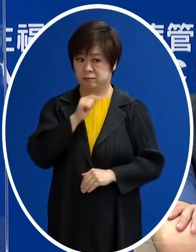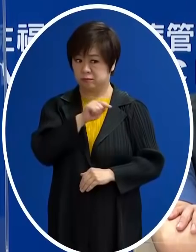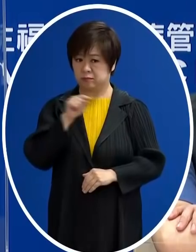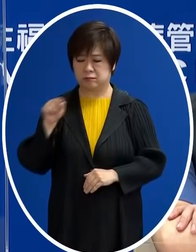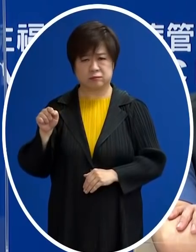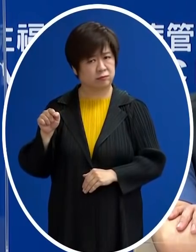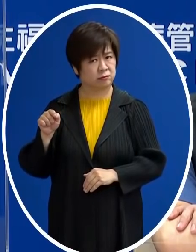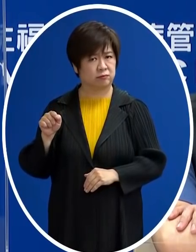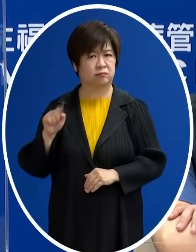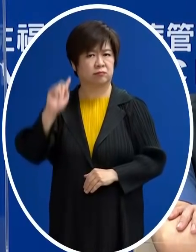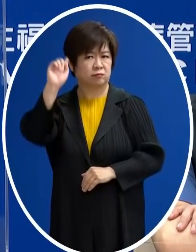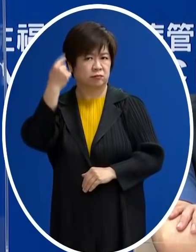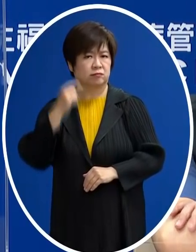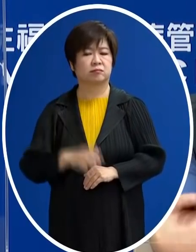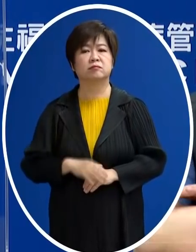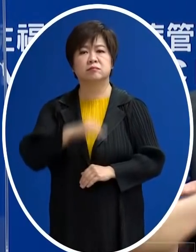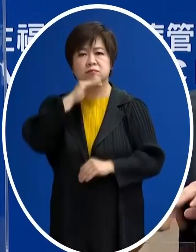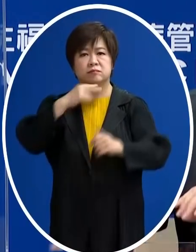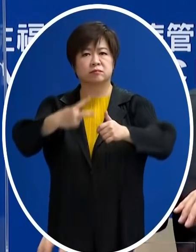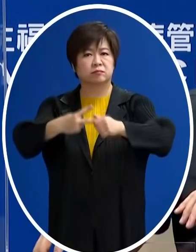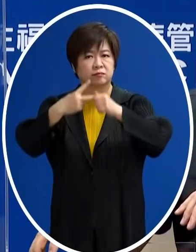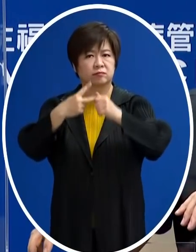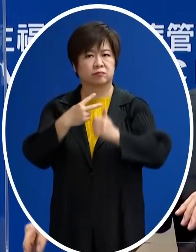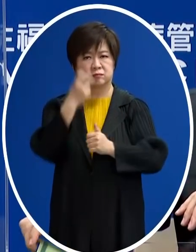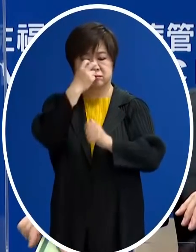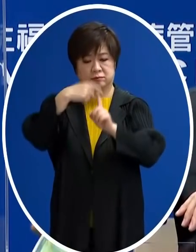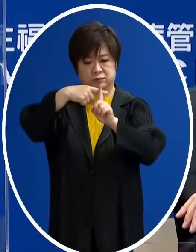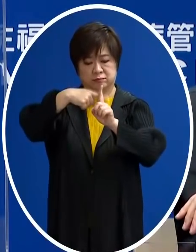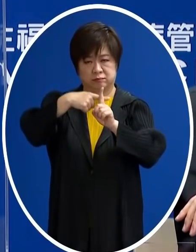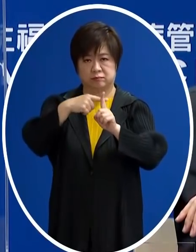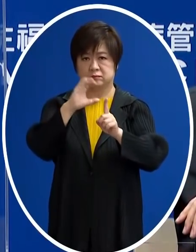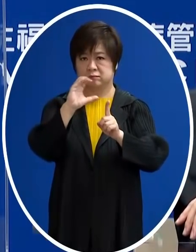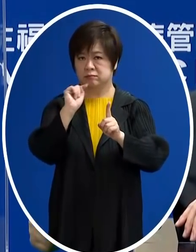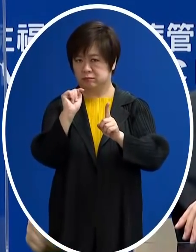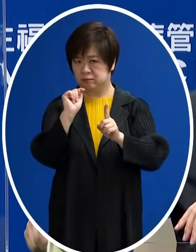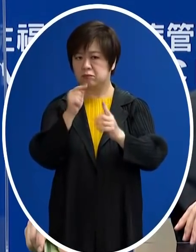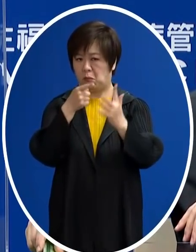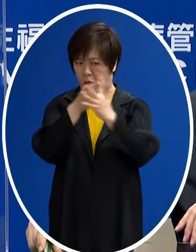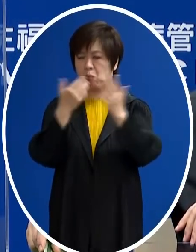路径还是要看他第二采的一个 CT 值才能够比较判定。